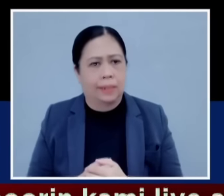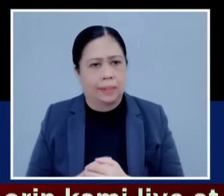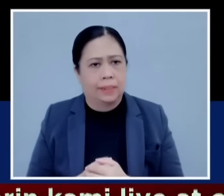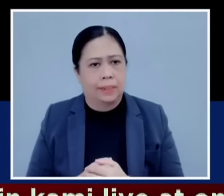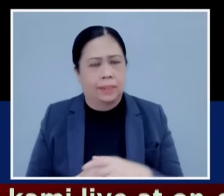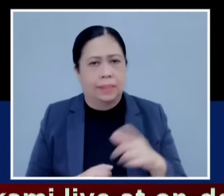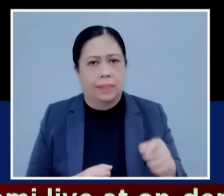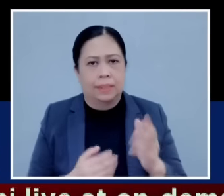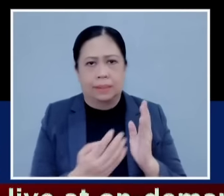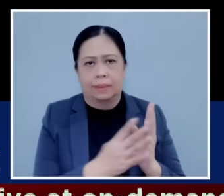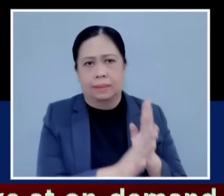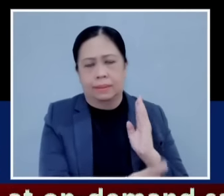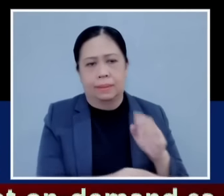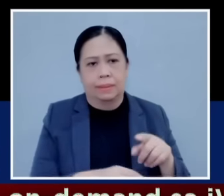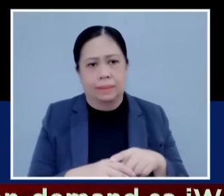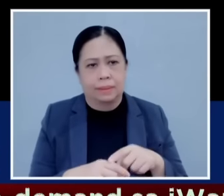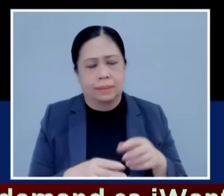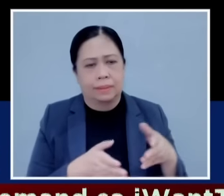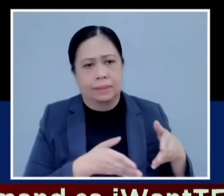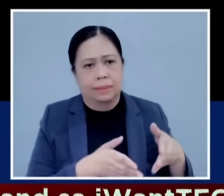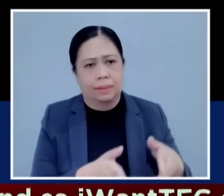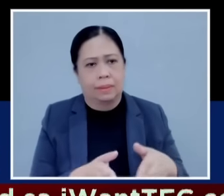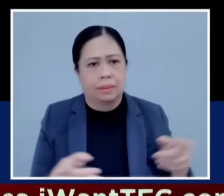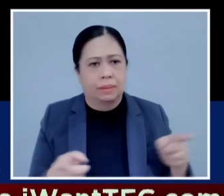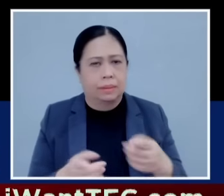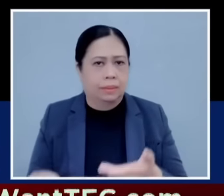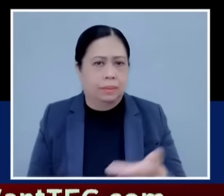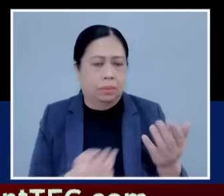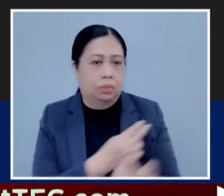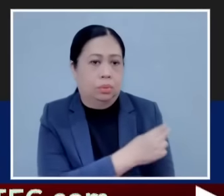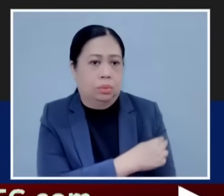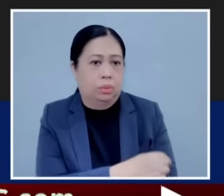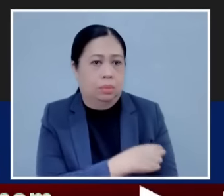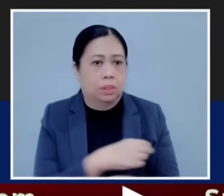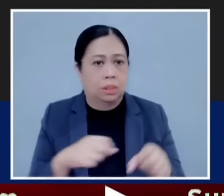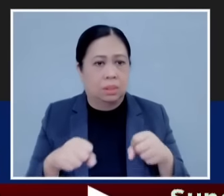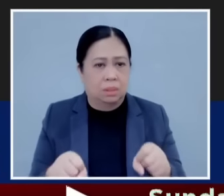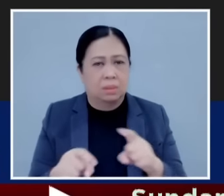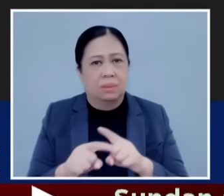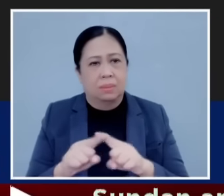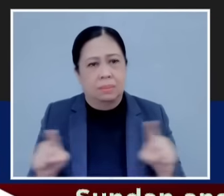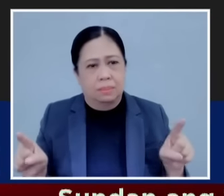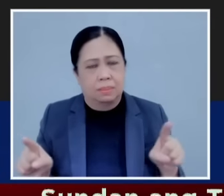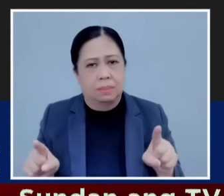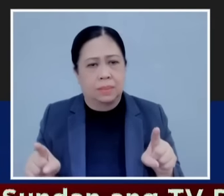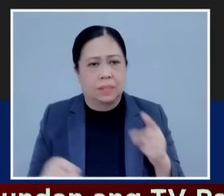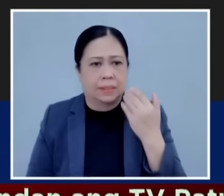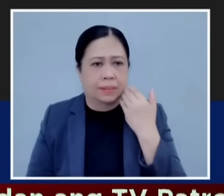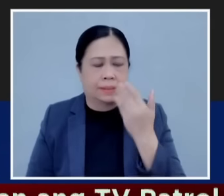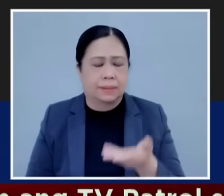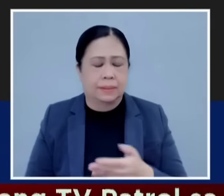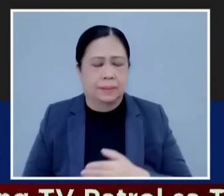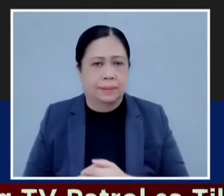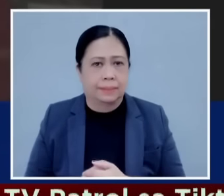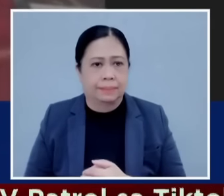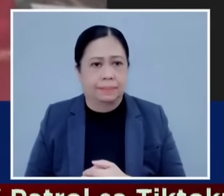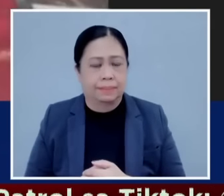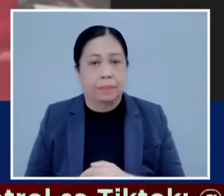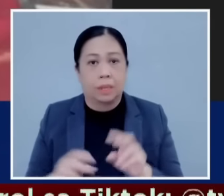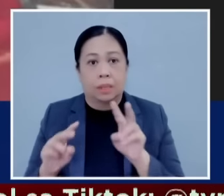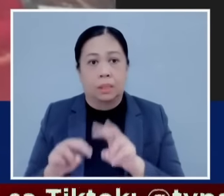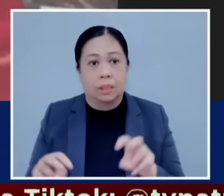sa barrier sa gilid ng daan. Agad dinala sa ospital ang rider pero binawian siya ng buhay. Sa